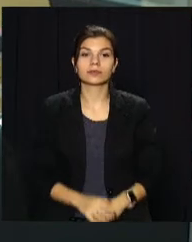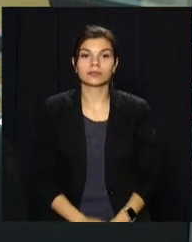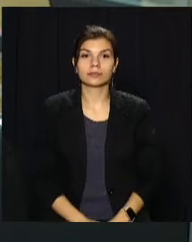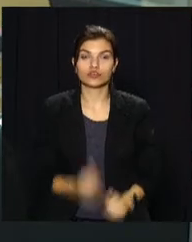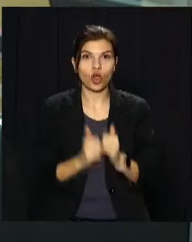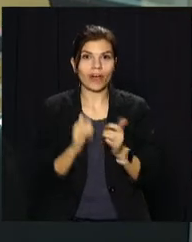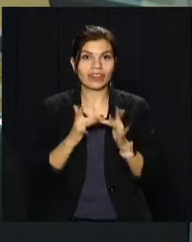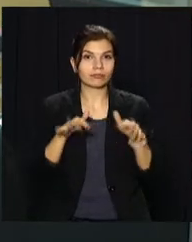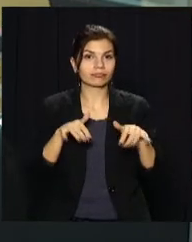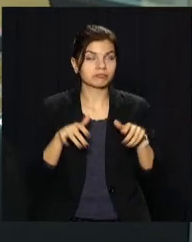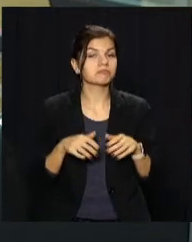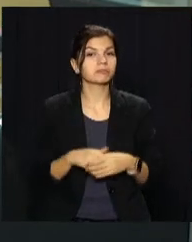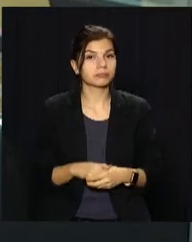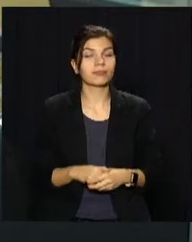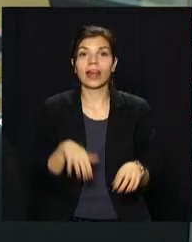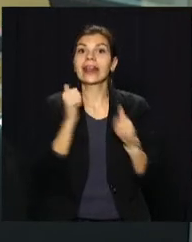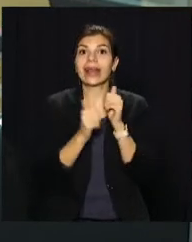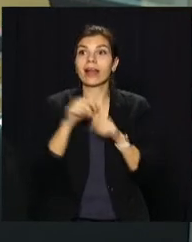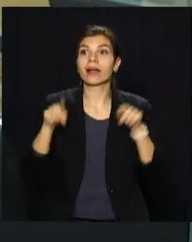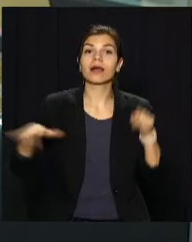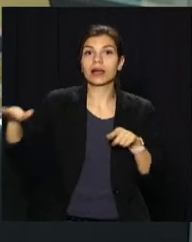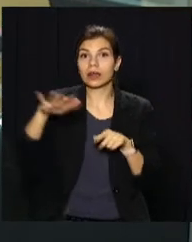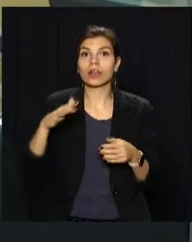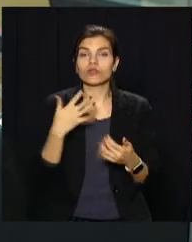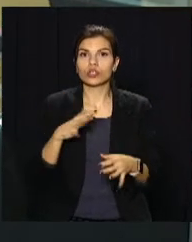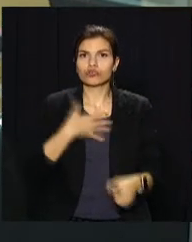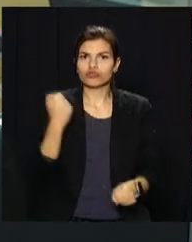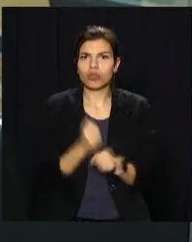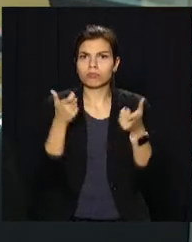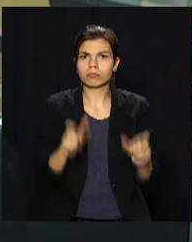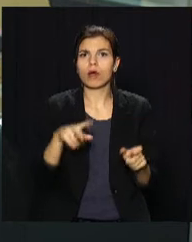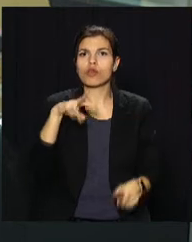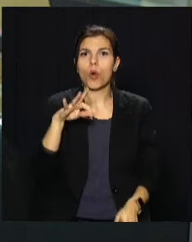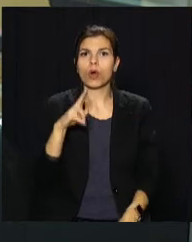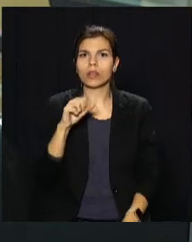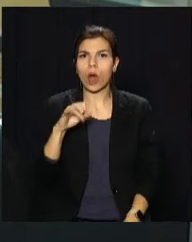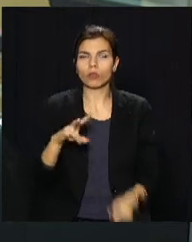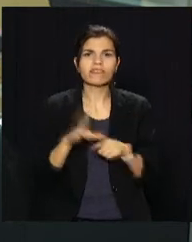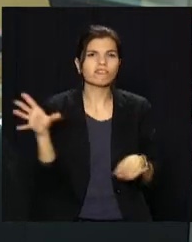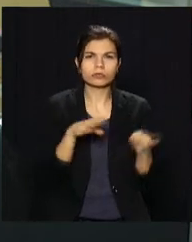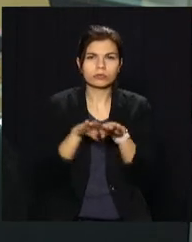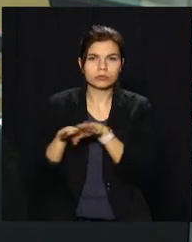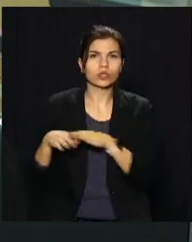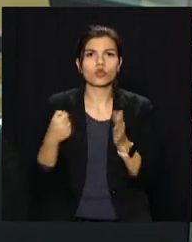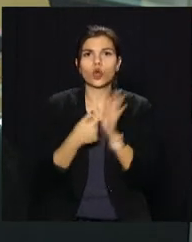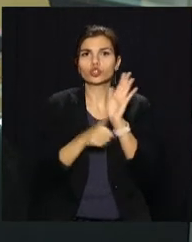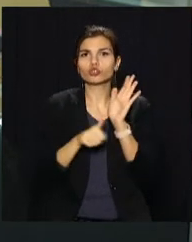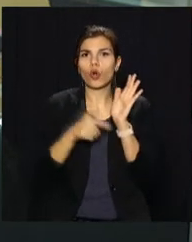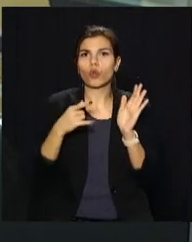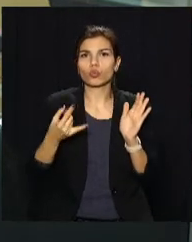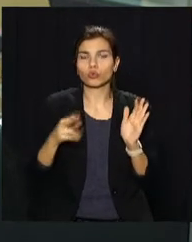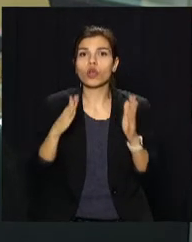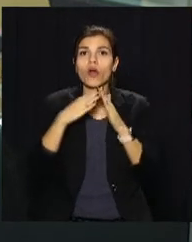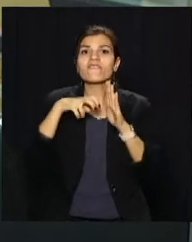У деяких країнах жорсткий локдаун вже діє. Зокрема, в Австрії обмеження до 6 грудня. Можна виходити з дому тільки